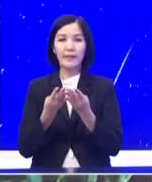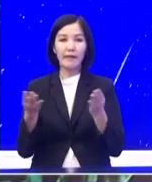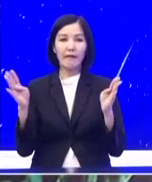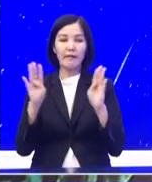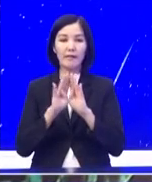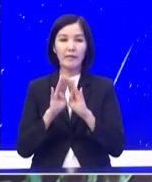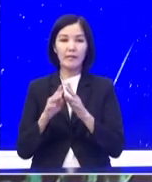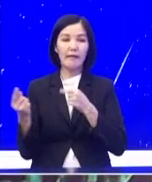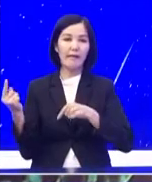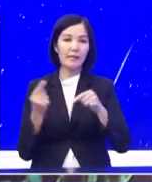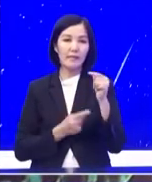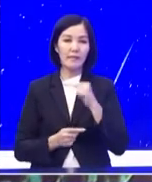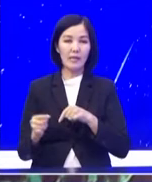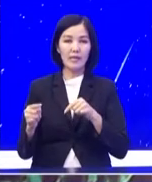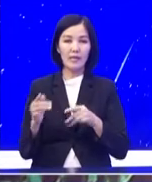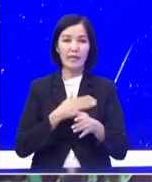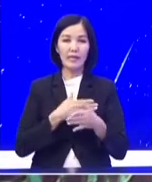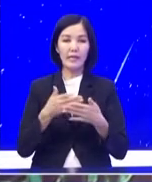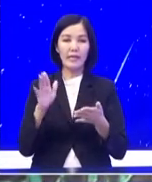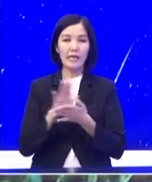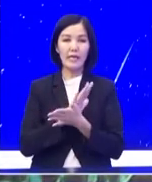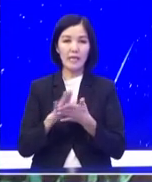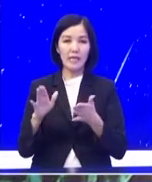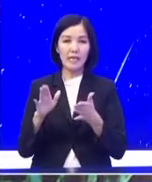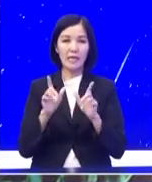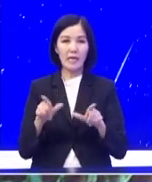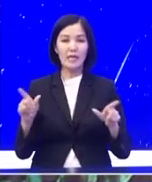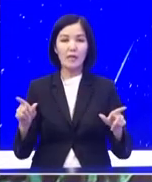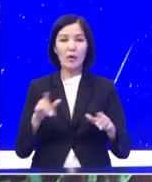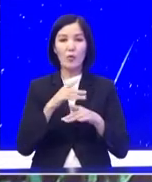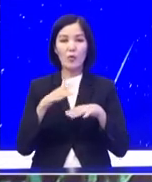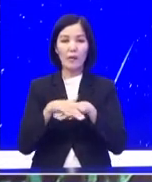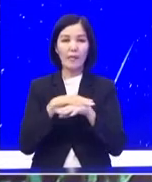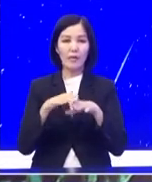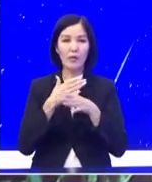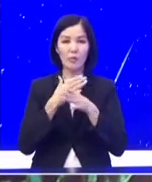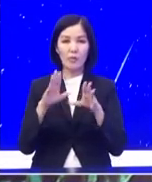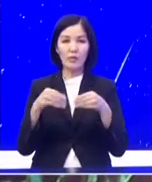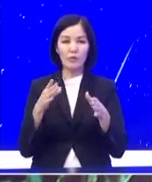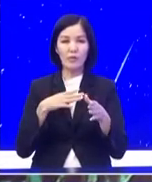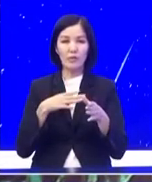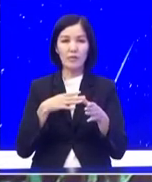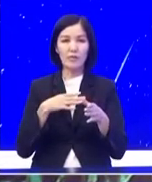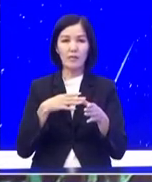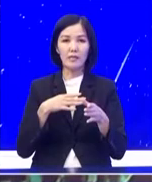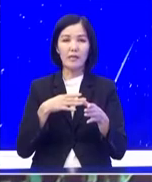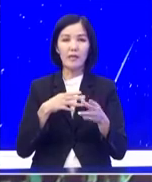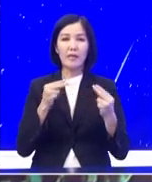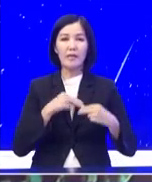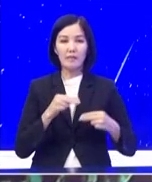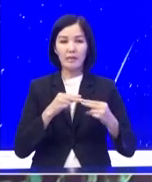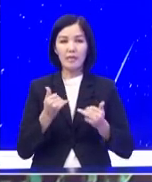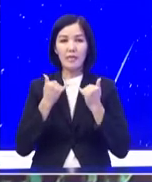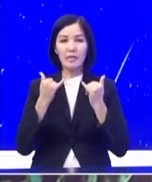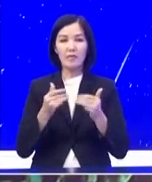Ізгілік ірістерге бастайды. Карантин кезінде кәсіпкерлер мен еріктілер көпке қол ұшын созған ермектері еленді.